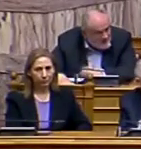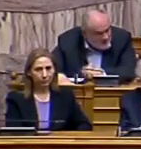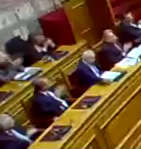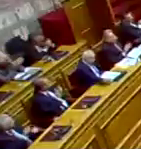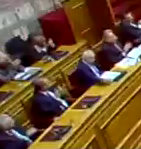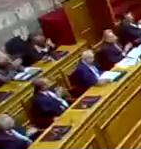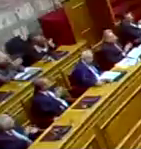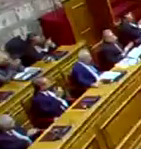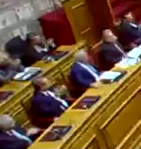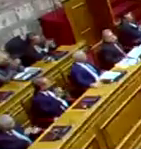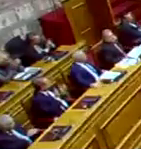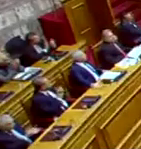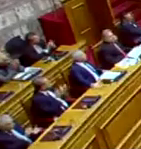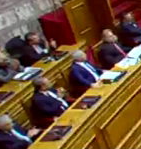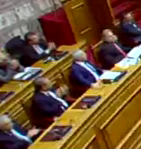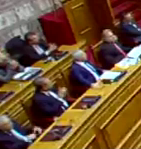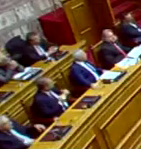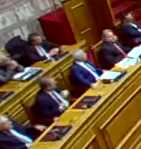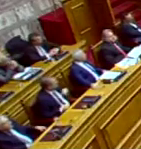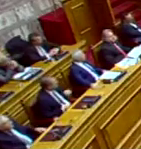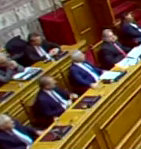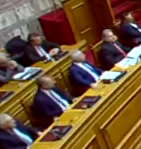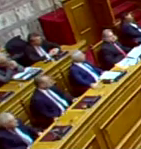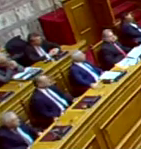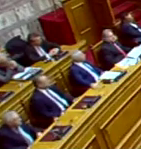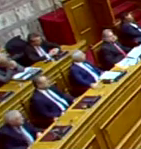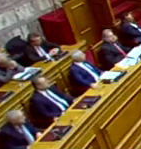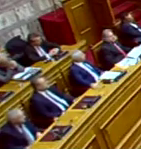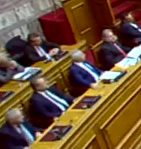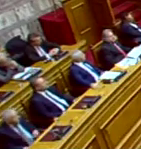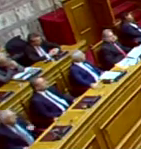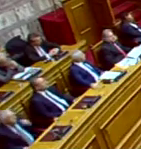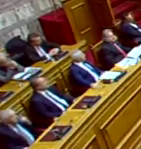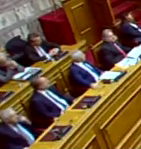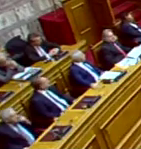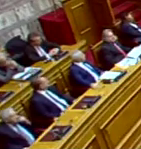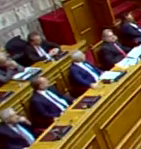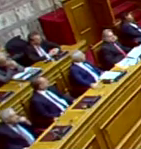Ευχαριστούμε.